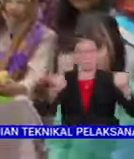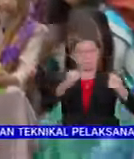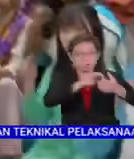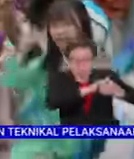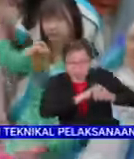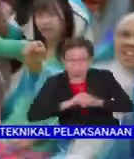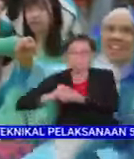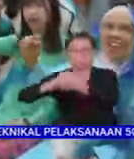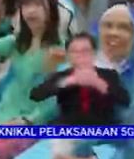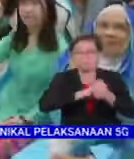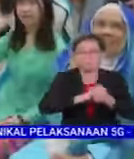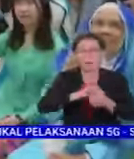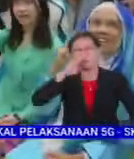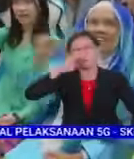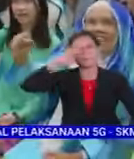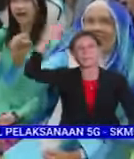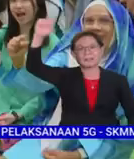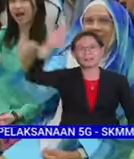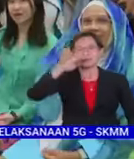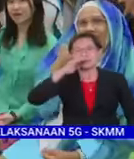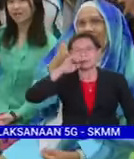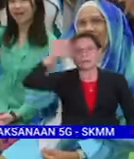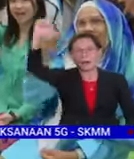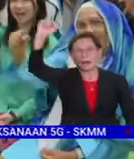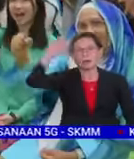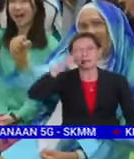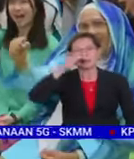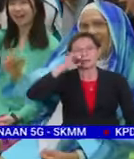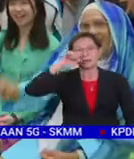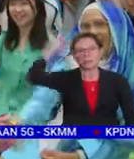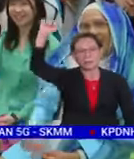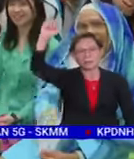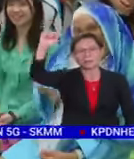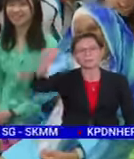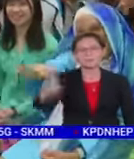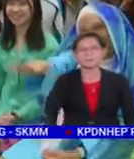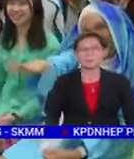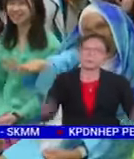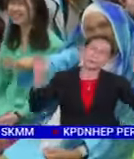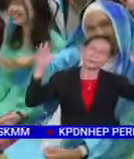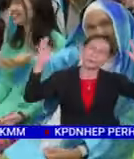bersama. Merdeka, merdeka, merdeka.